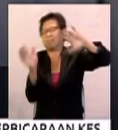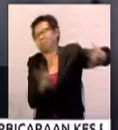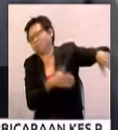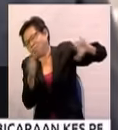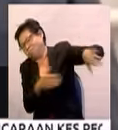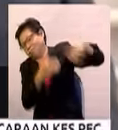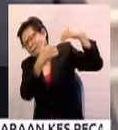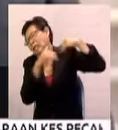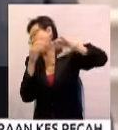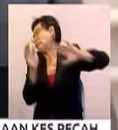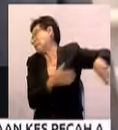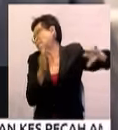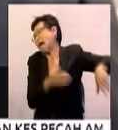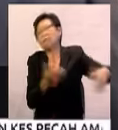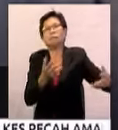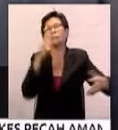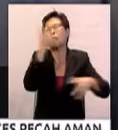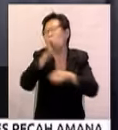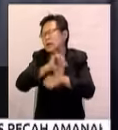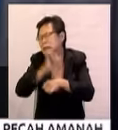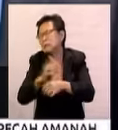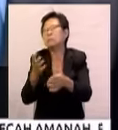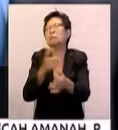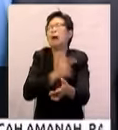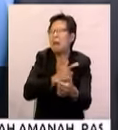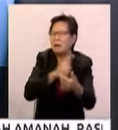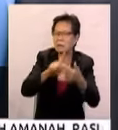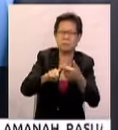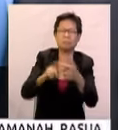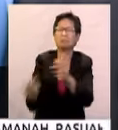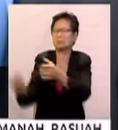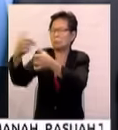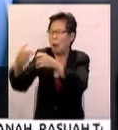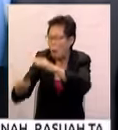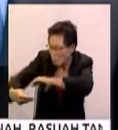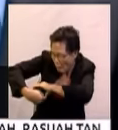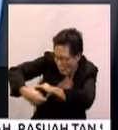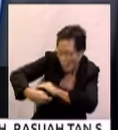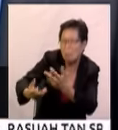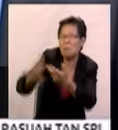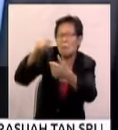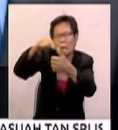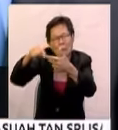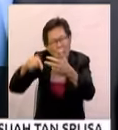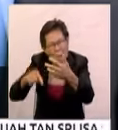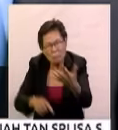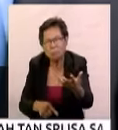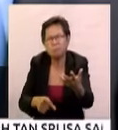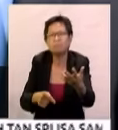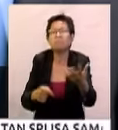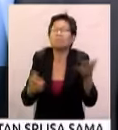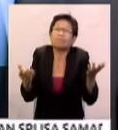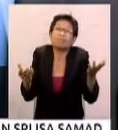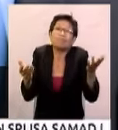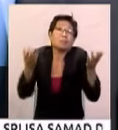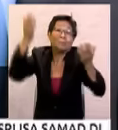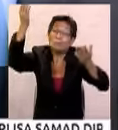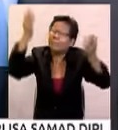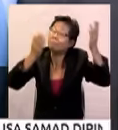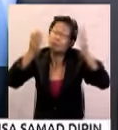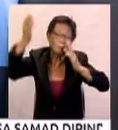tanggungjawab itu, tidak bekerja kuat, terlibat dengan rasuah dan sebagainya, maka negara itu